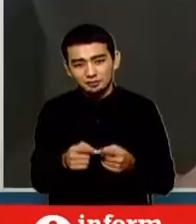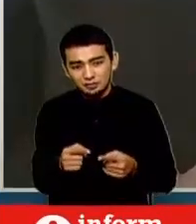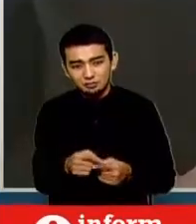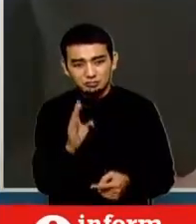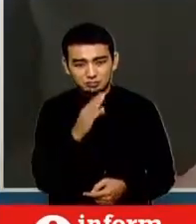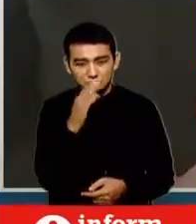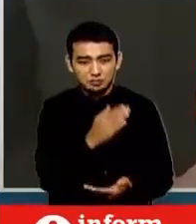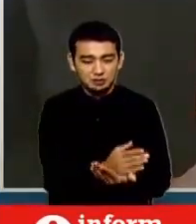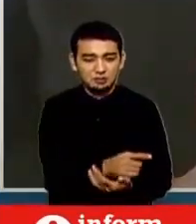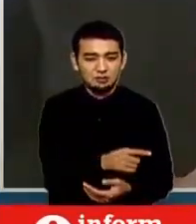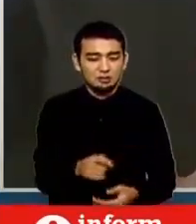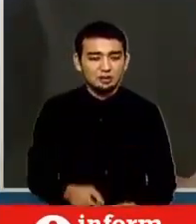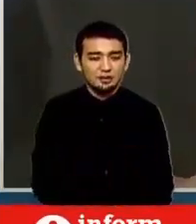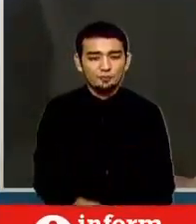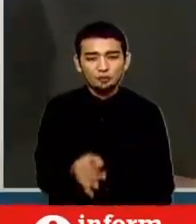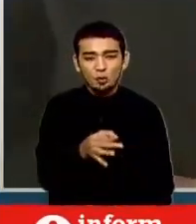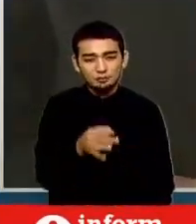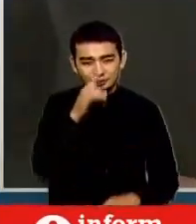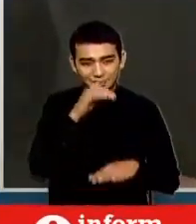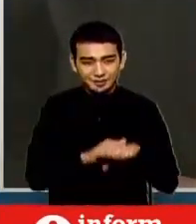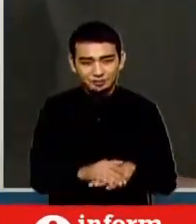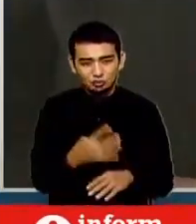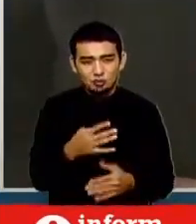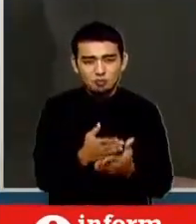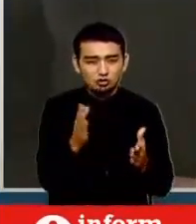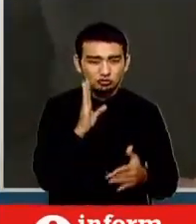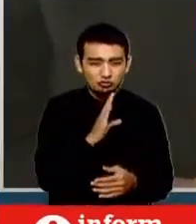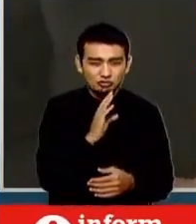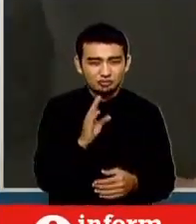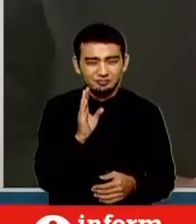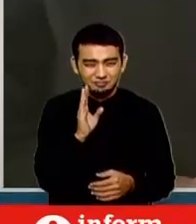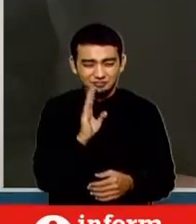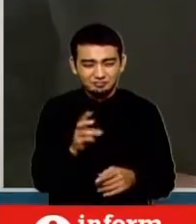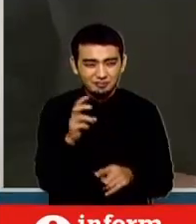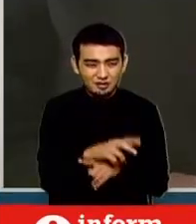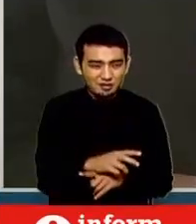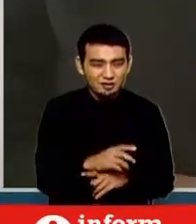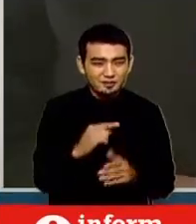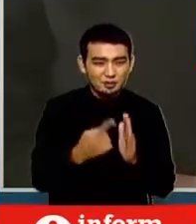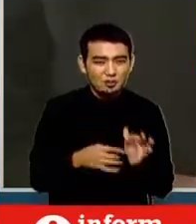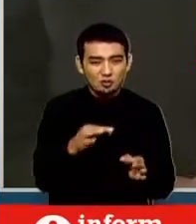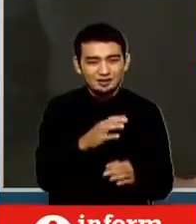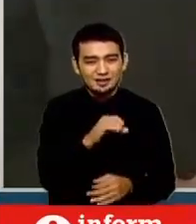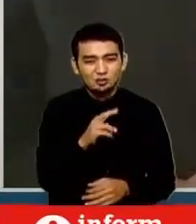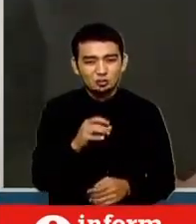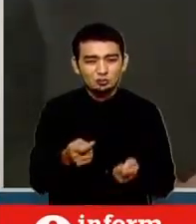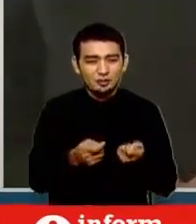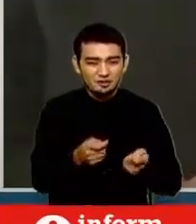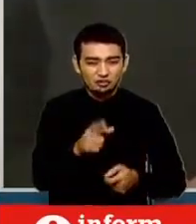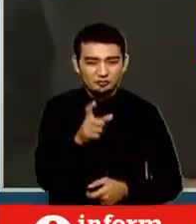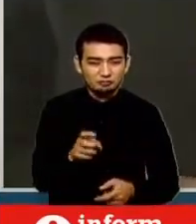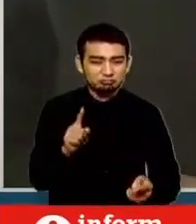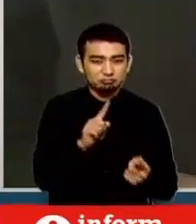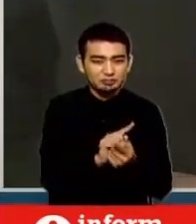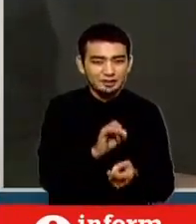бар. Облыстық әкімдік алдына жиналған 40-қа жуық ананың талабын тыңдауға тұрғын үй секторының меңгерушісі шықты. Маманның сөзінше,